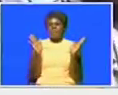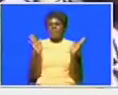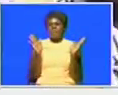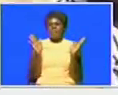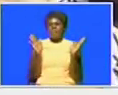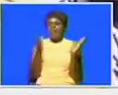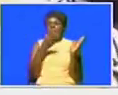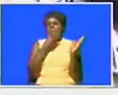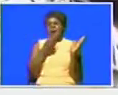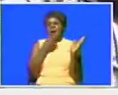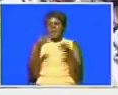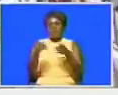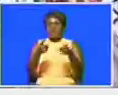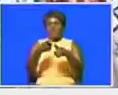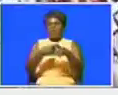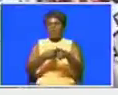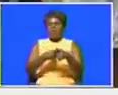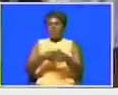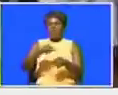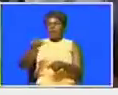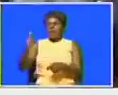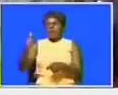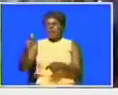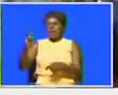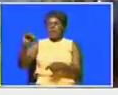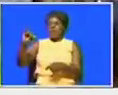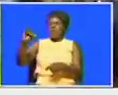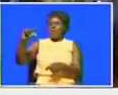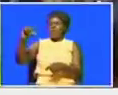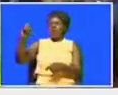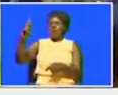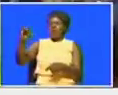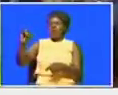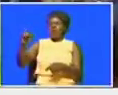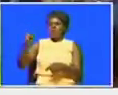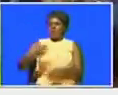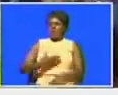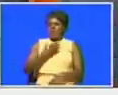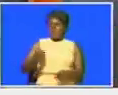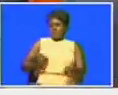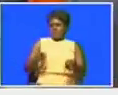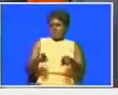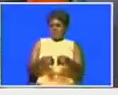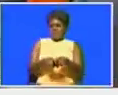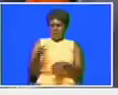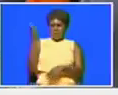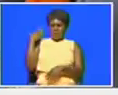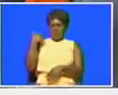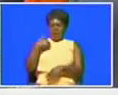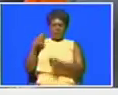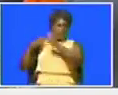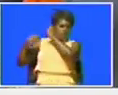Joseph Simba traveled all the way from Kimindet ward in Kilgoris constituency to pay her sister a visit in jail. Tua tulikuwa na kimila